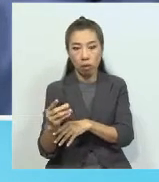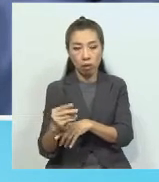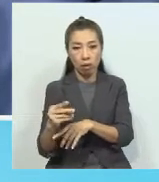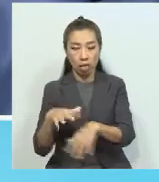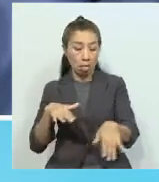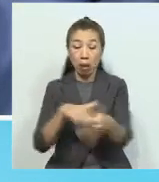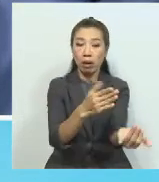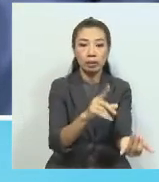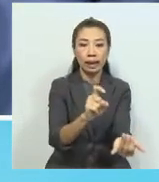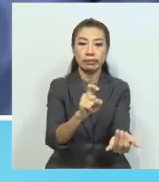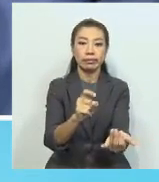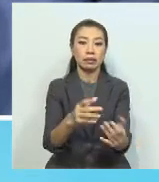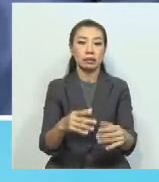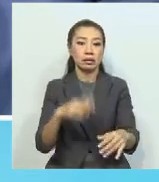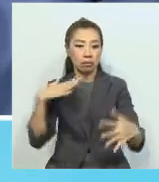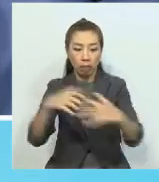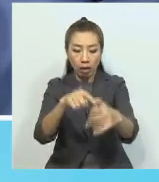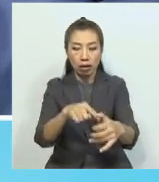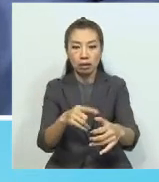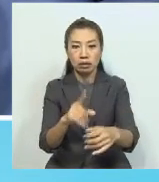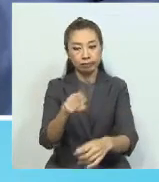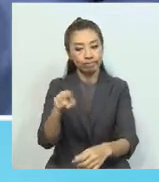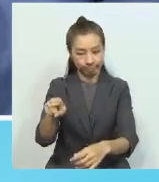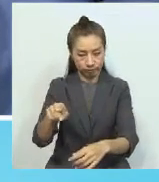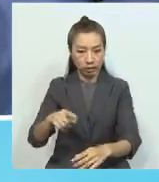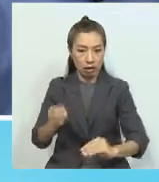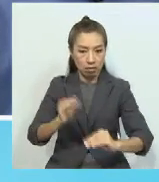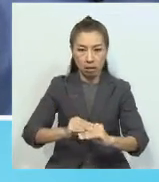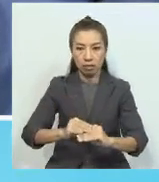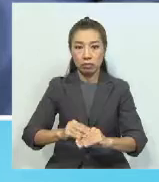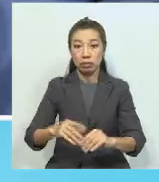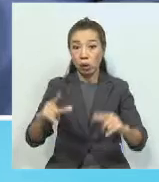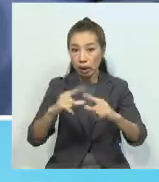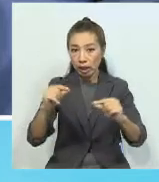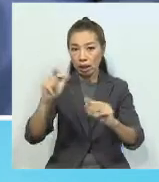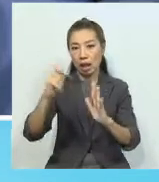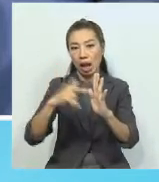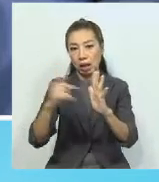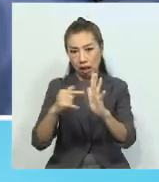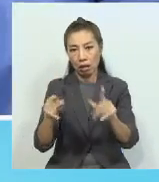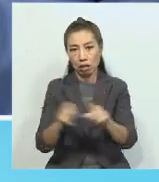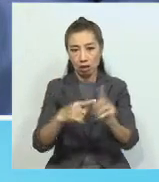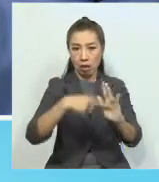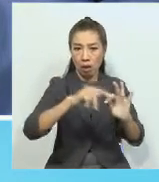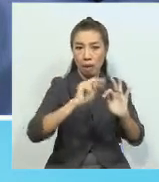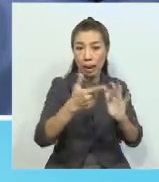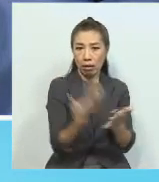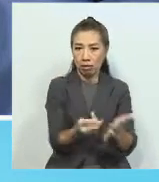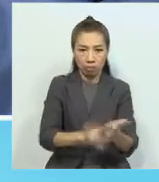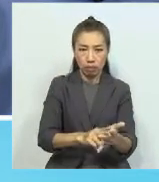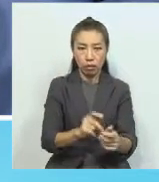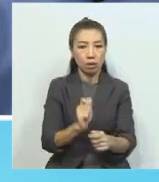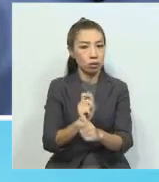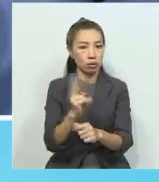ตทรัพย์สินผู้อื่นนะจะต้องลงโทษคดีอาญาด้วยนะครับทุกคนนะรวมความไปถึงเรื่องคดีแพ่งต่างๆนะไม่งั้นมันก็